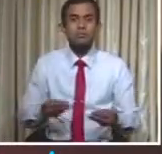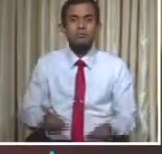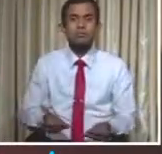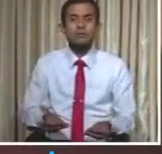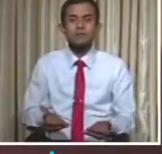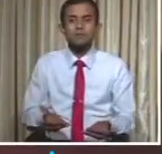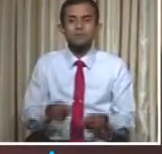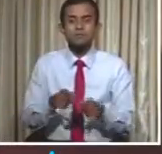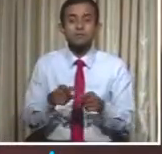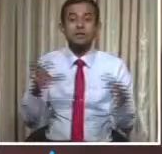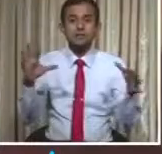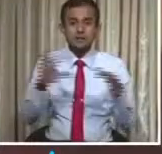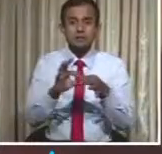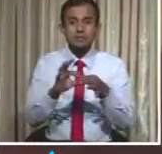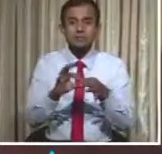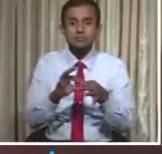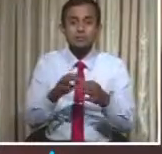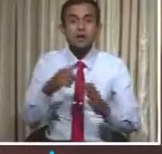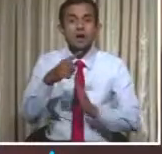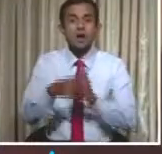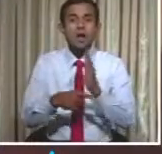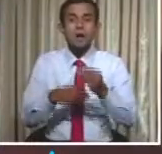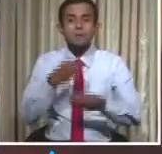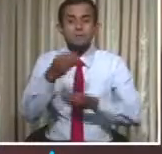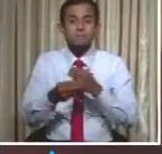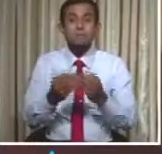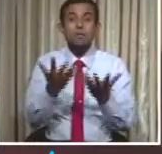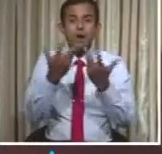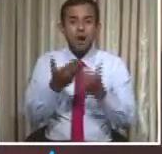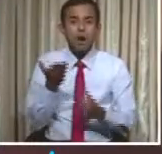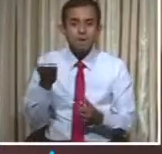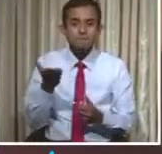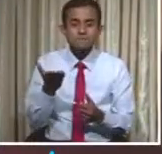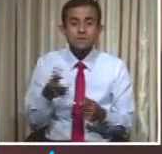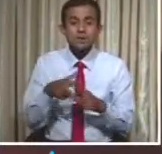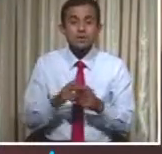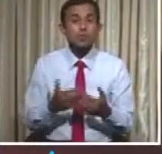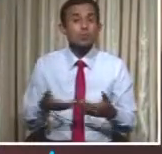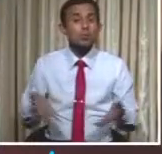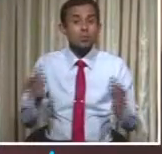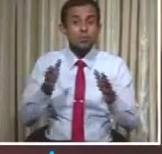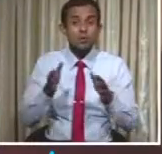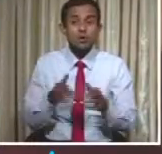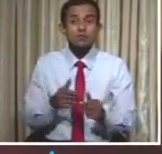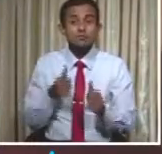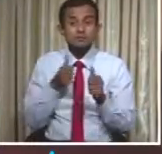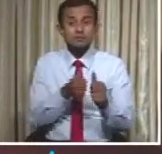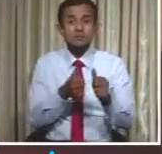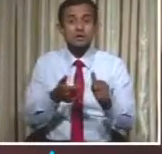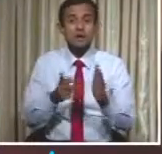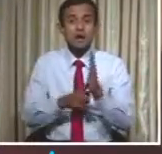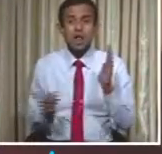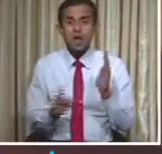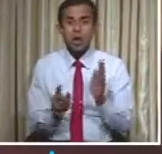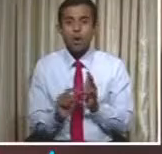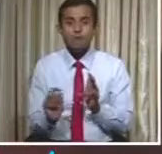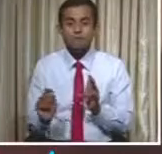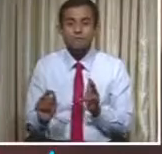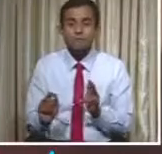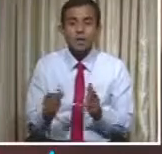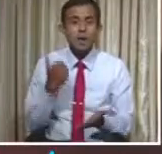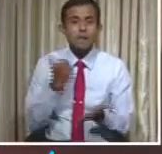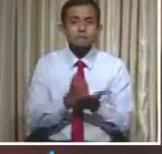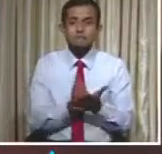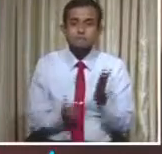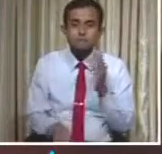ඒකත් එක්ක බැඳුණු මේ දේශීය කර්මාන්ත පද්ධතියක් තිබුණා එතකොට මේ කර්මාන්ත පද්ධතියේ අයගේ පස්සේ කම්කරු කාර්යාලයයි